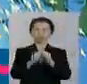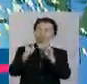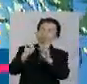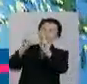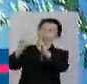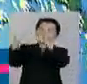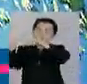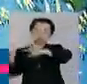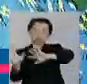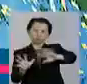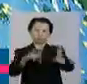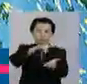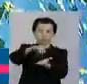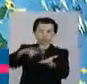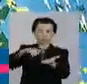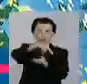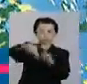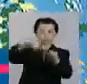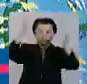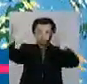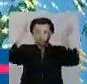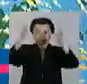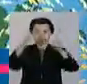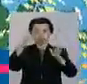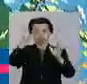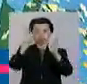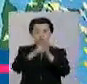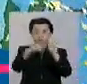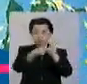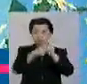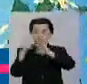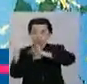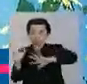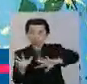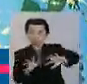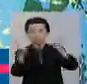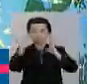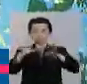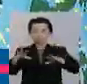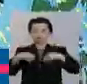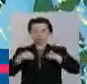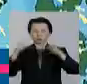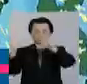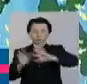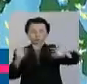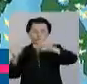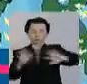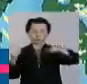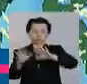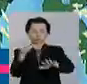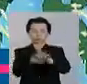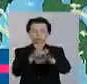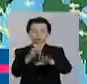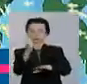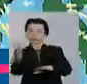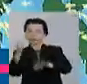corak tiupan angin untuk rantau negara. Dan menerusi carta paparan angin ini, diperhatikan rantau negara menerima pengaruh angin yang dominan dari arah